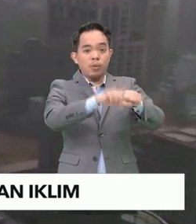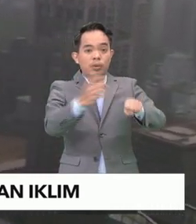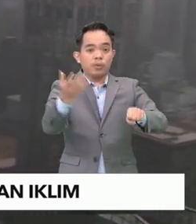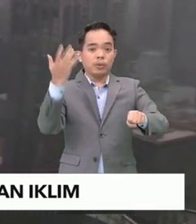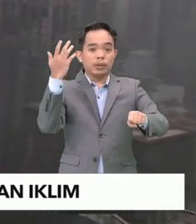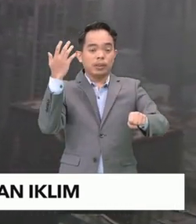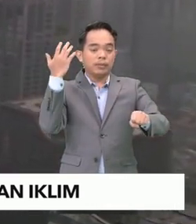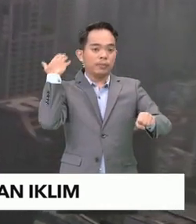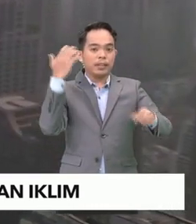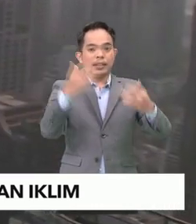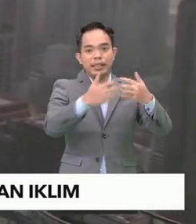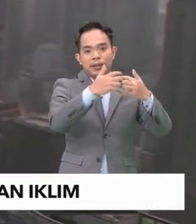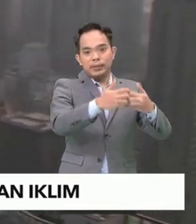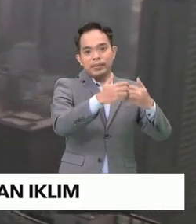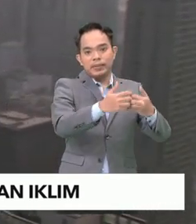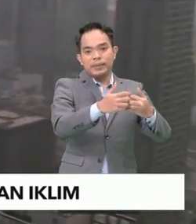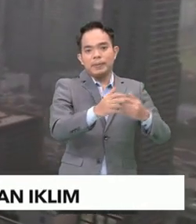industri